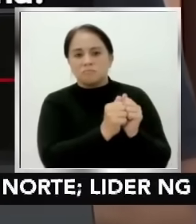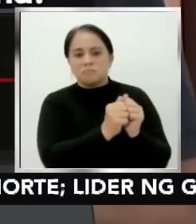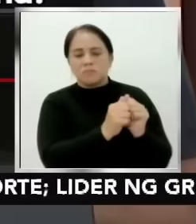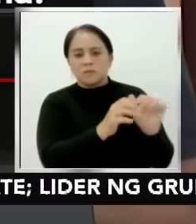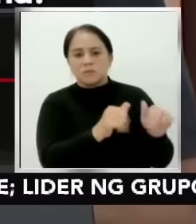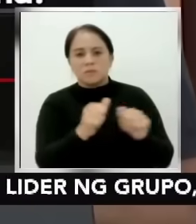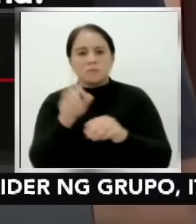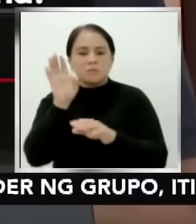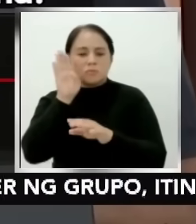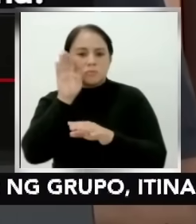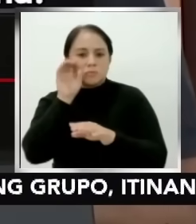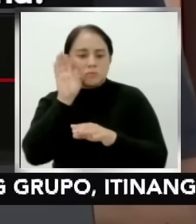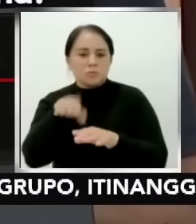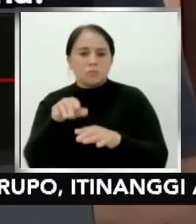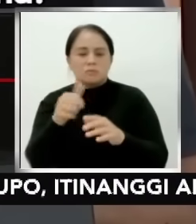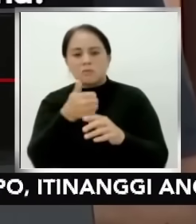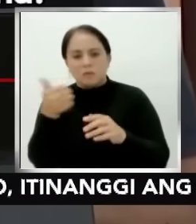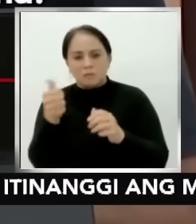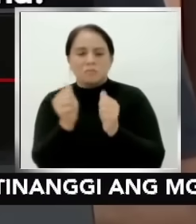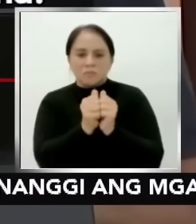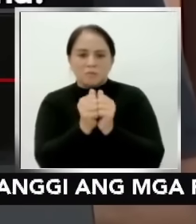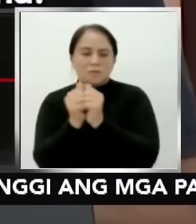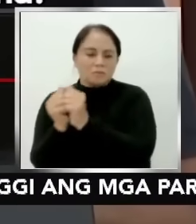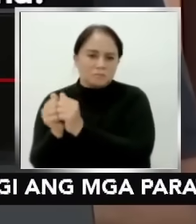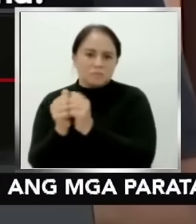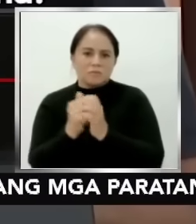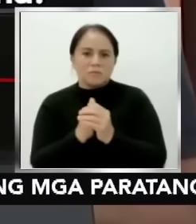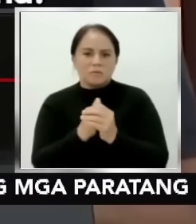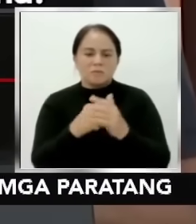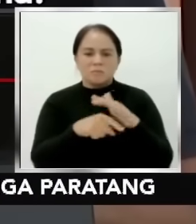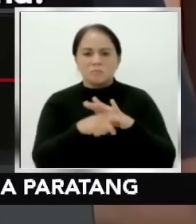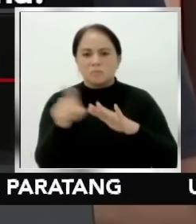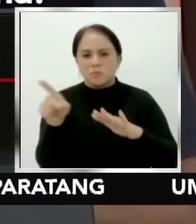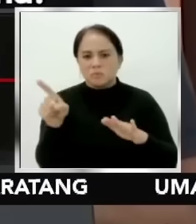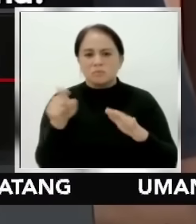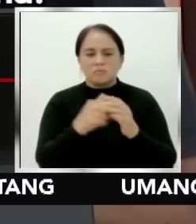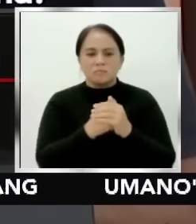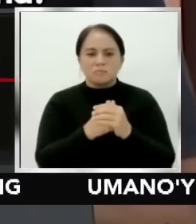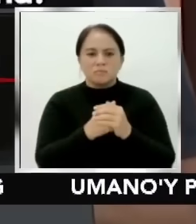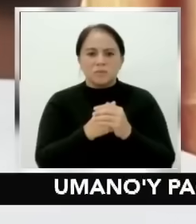ang uban. Ngayong takas, nagjot-jot ramis na